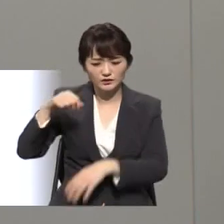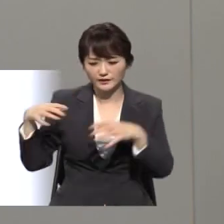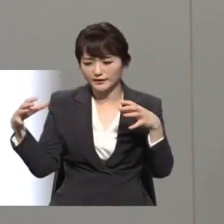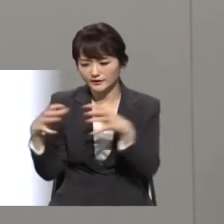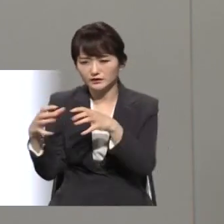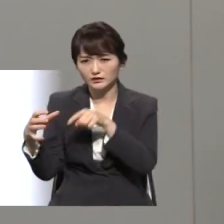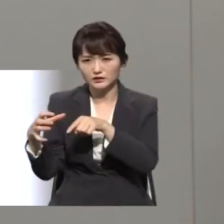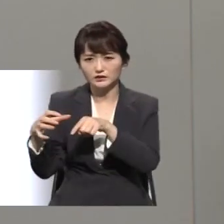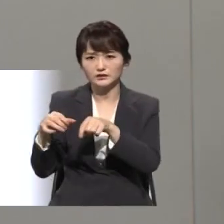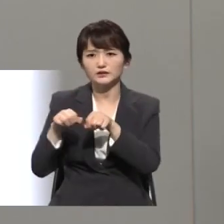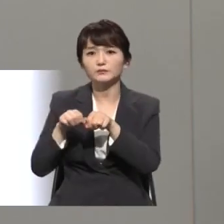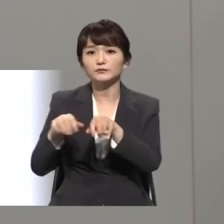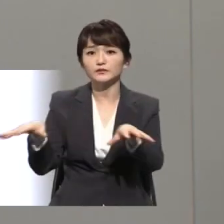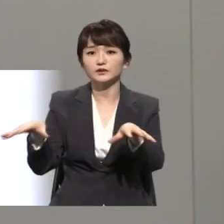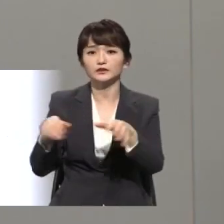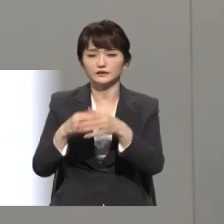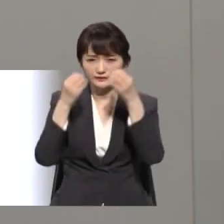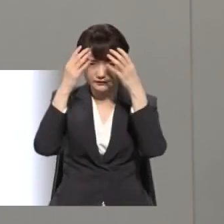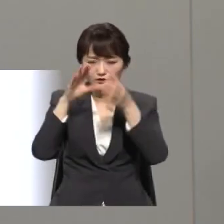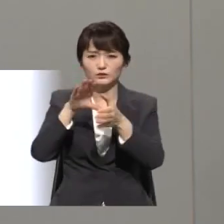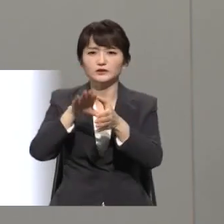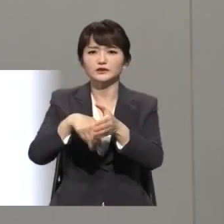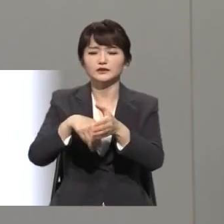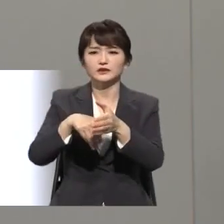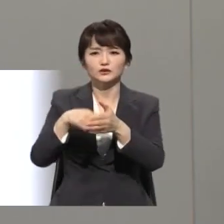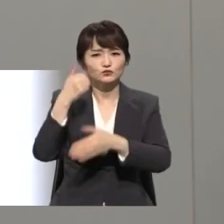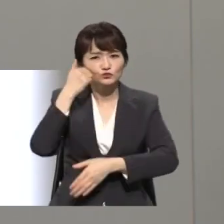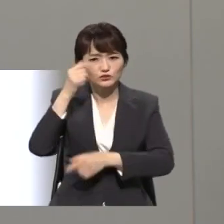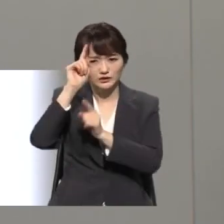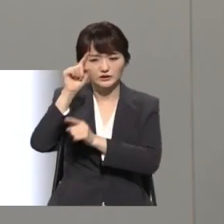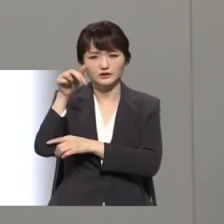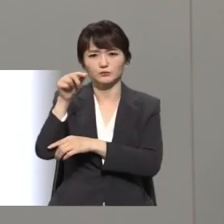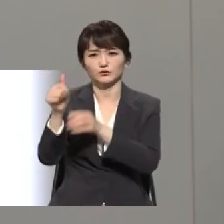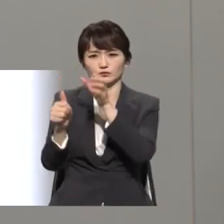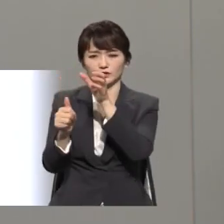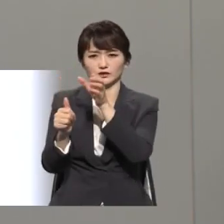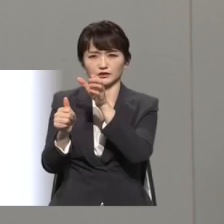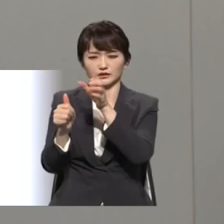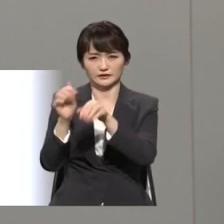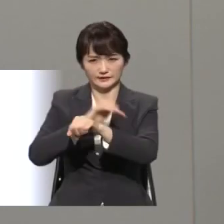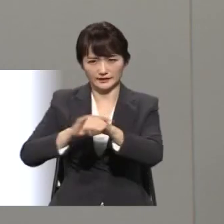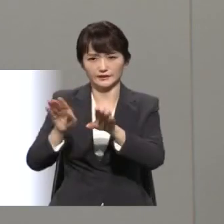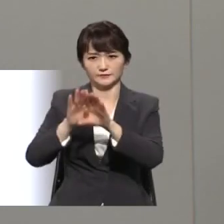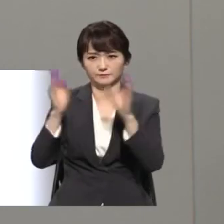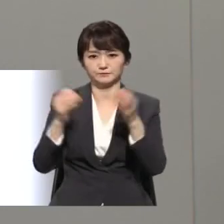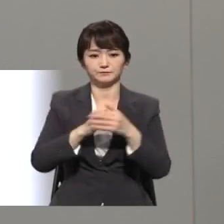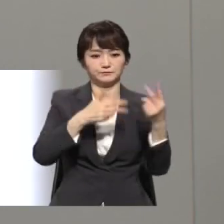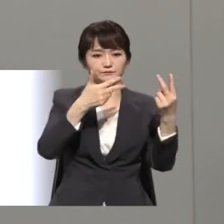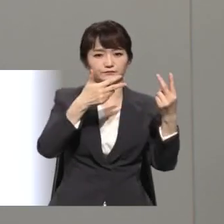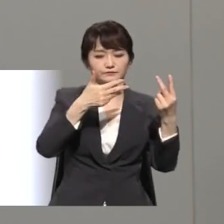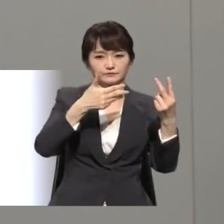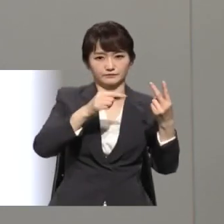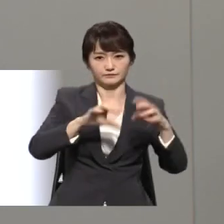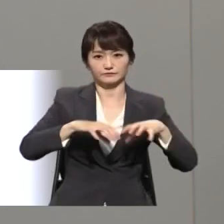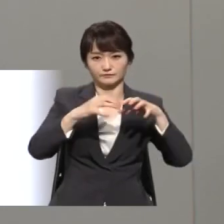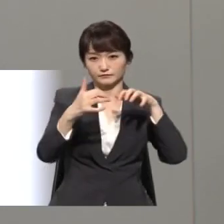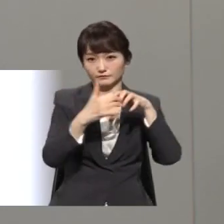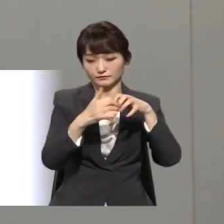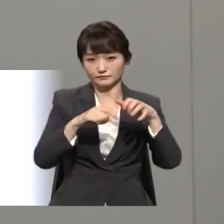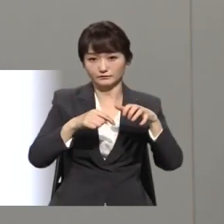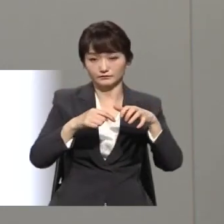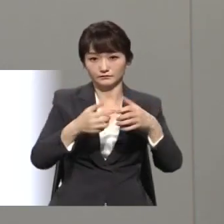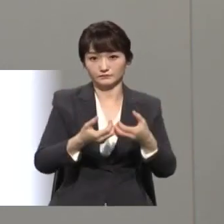기득권의 해치 하는 새로운 시대를 이재명 이 열어갈 것입니다 2차대전 이후 봉입 된 나라 중에